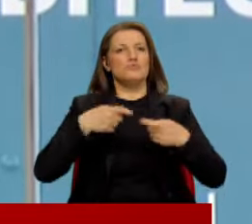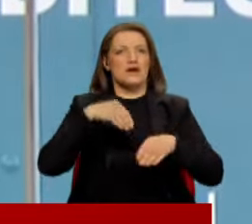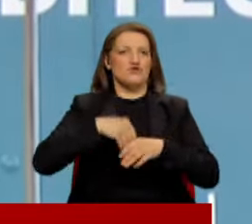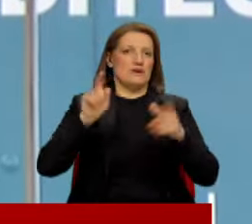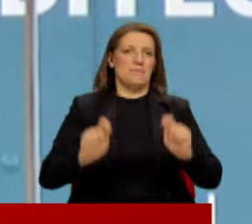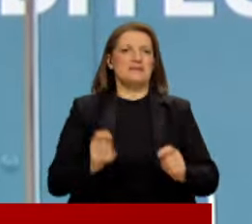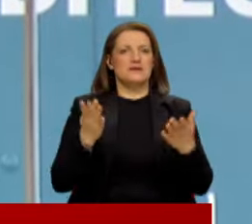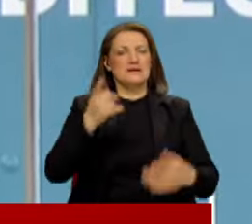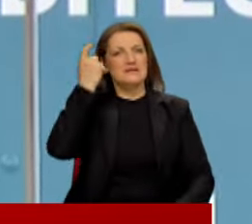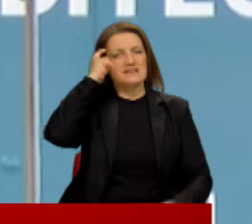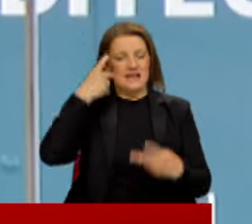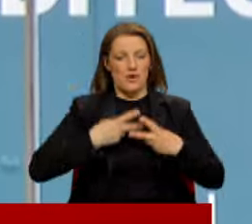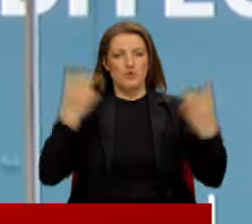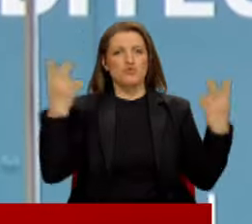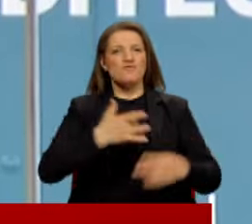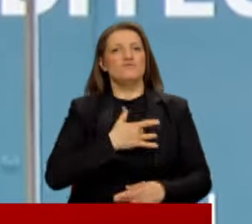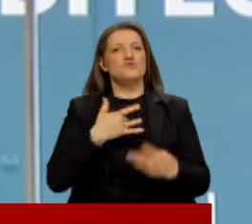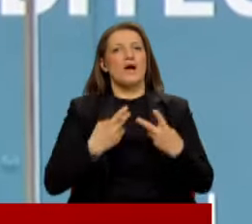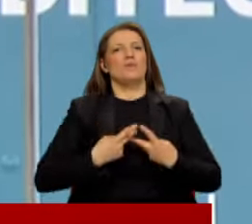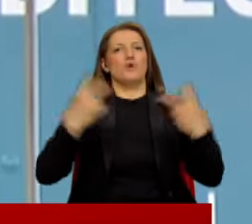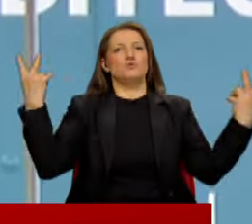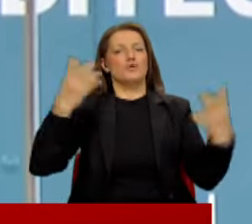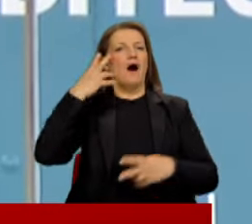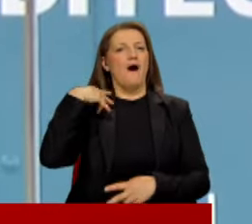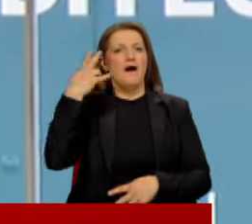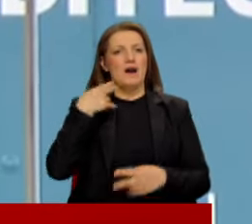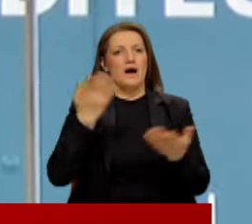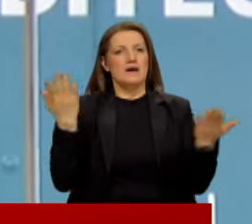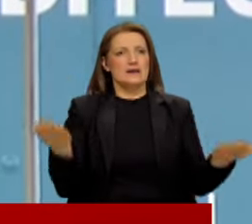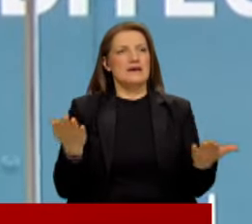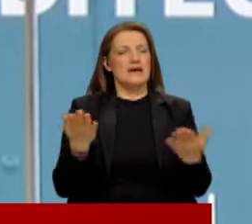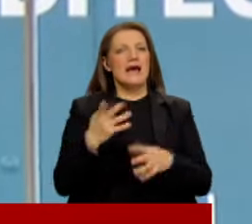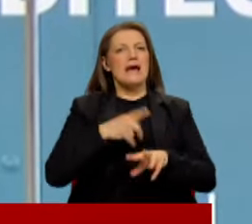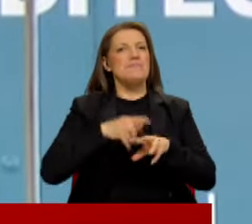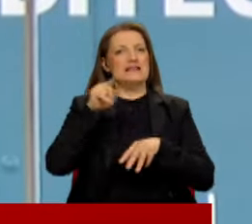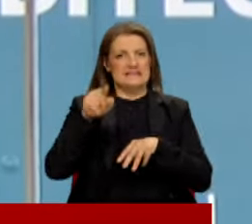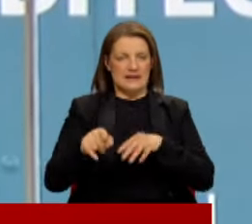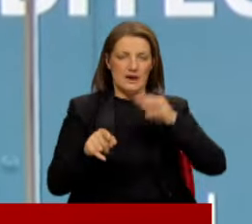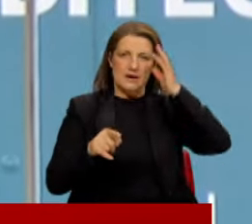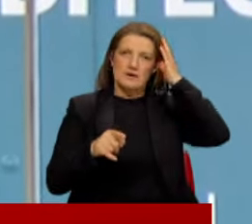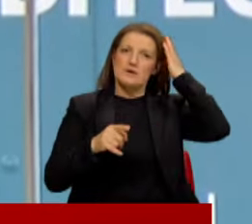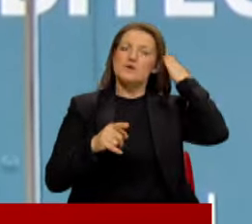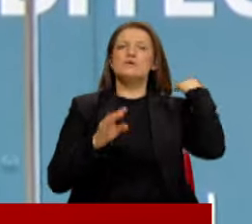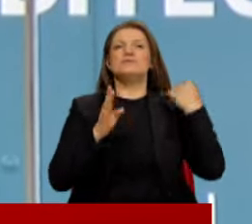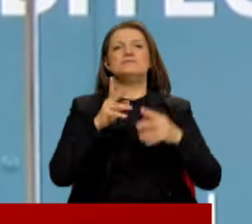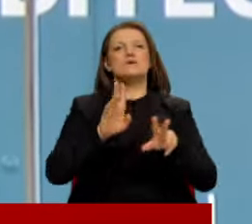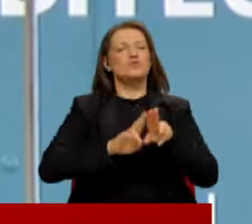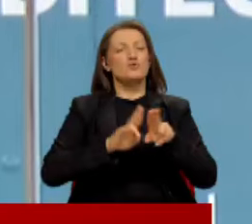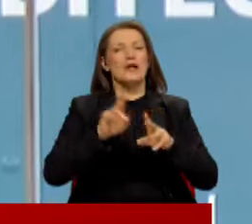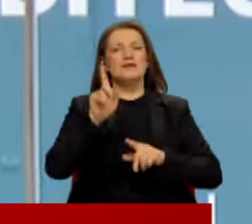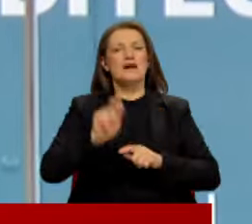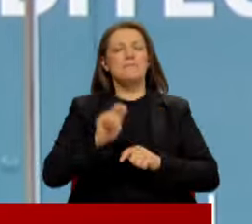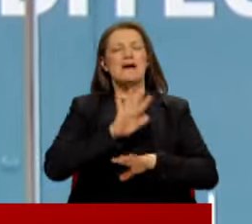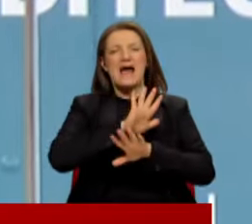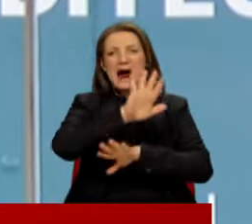için yapılır. Zihni özgür, vicdanı özgür, ahlakı kamil emperyalistlere kuklalık etmeyen herkesle